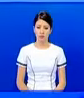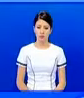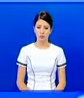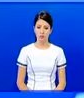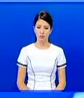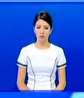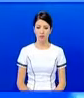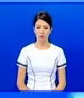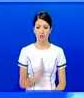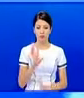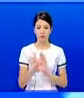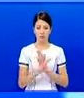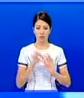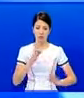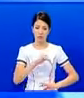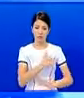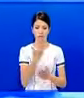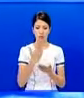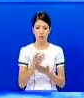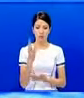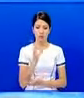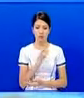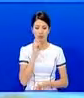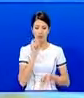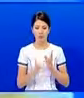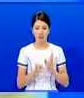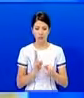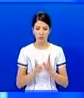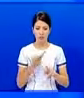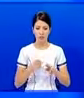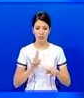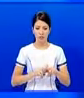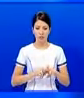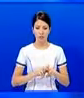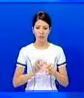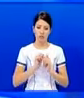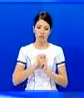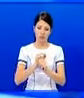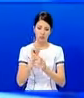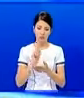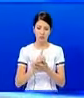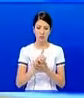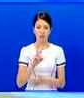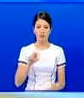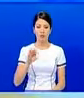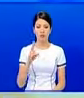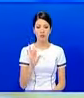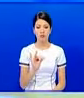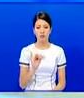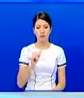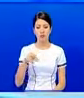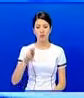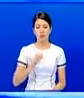Талғамыңыз, талабыңыз бар, бірақ тағам әзірлеуге келгенде бір кемшін рецептісі жігерді құметеме. Онда Ладушке Усадьба мейрамханасына келіңіз.